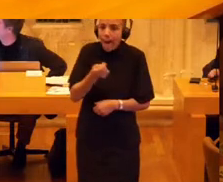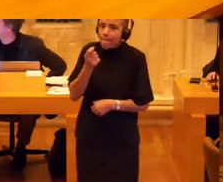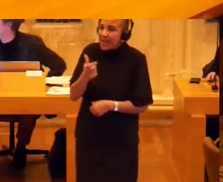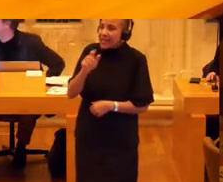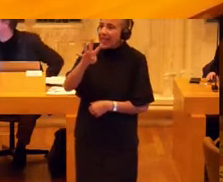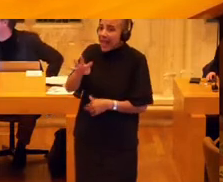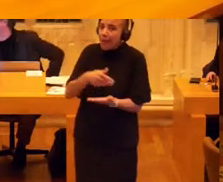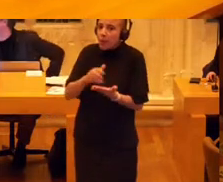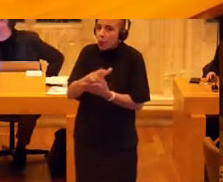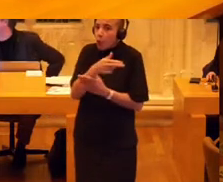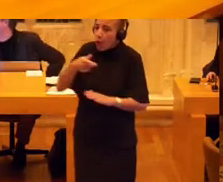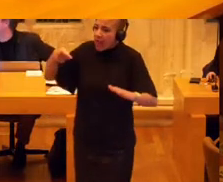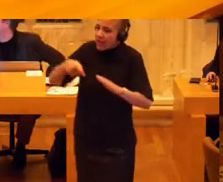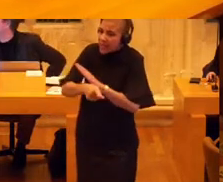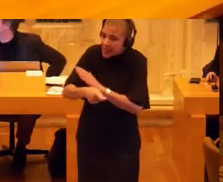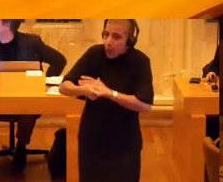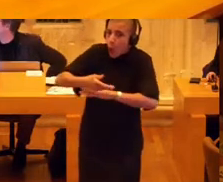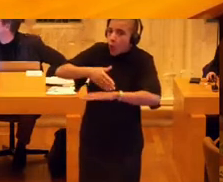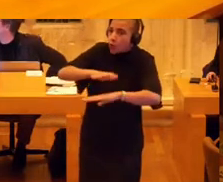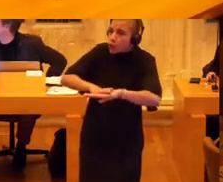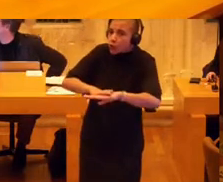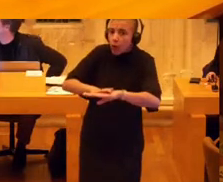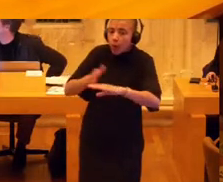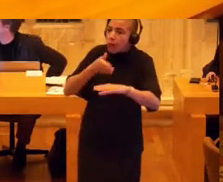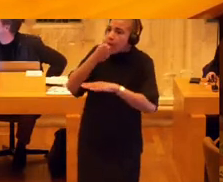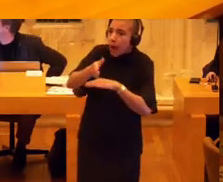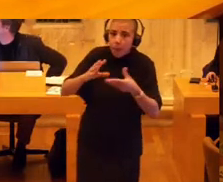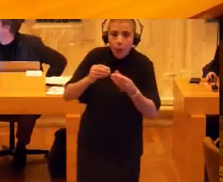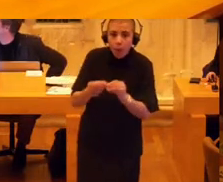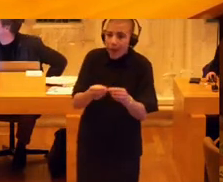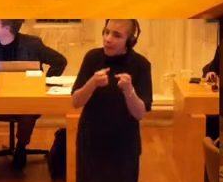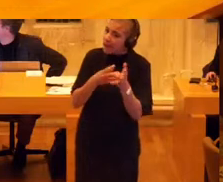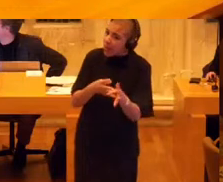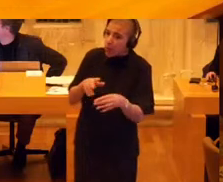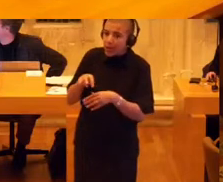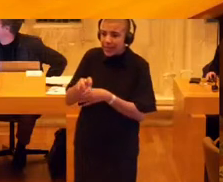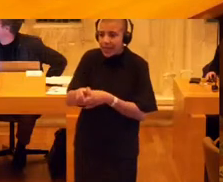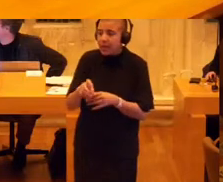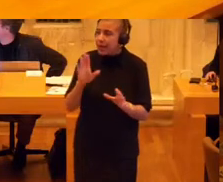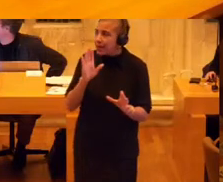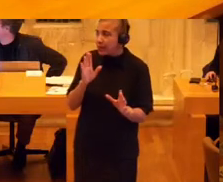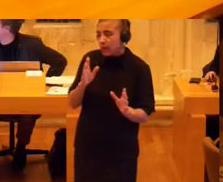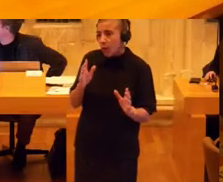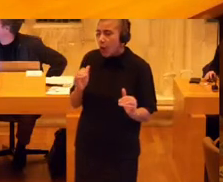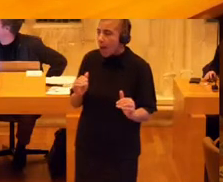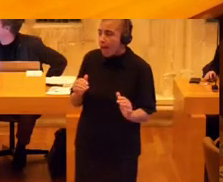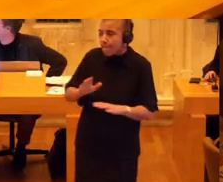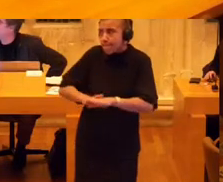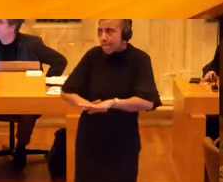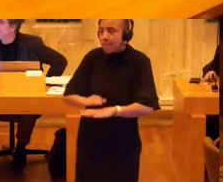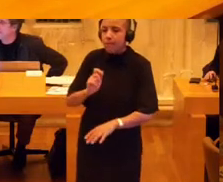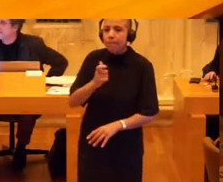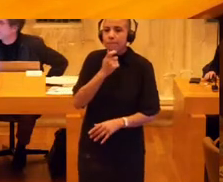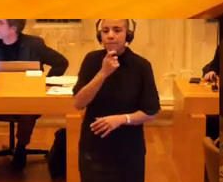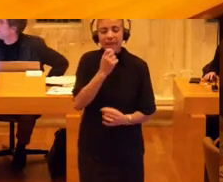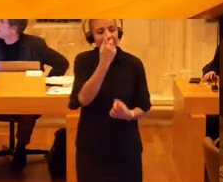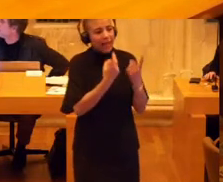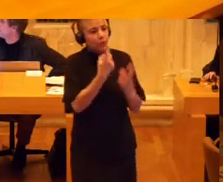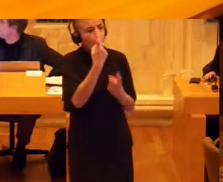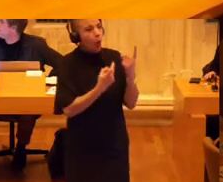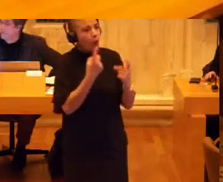réseaux. On t'apporte. Ouais, on peut peut-être globaliser les questions, puis je te réponds juste après. Je vais poser ma